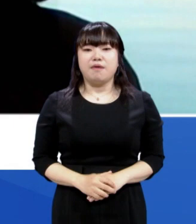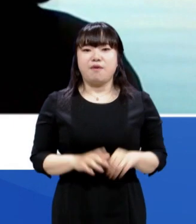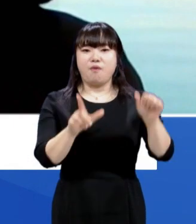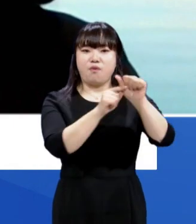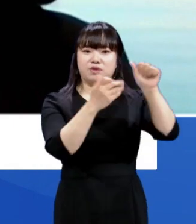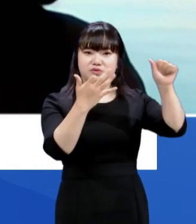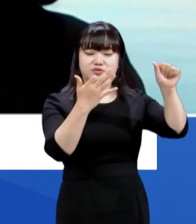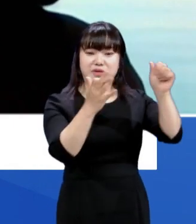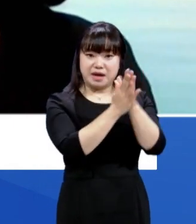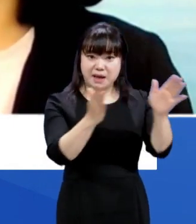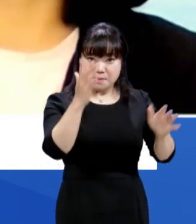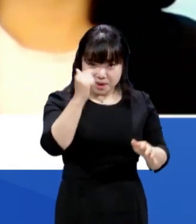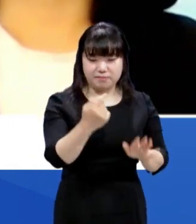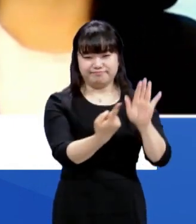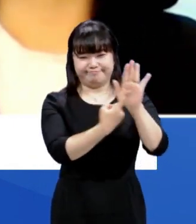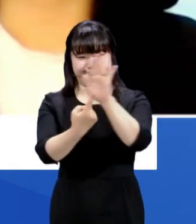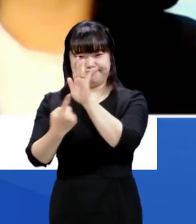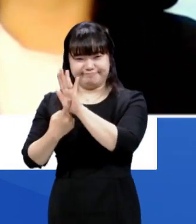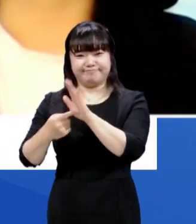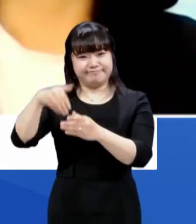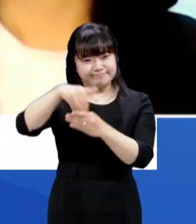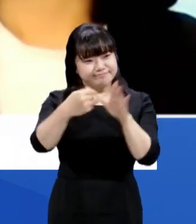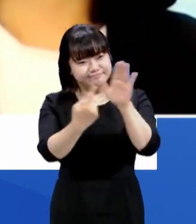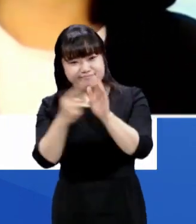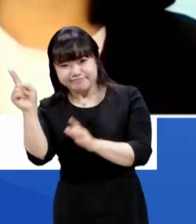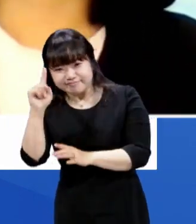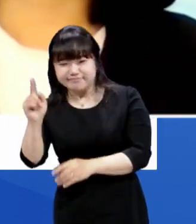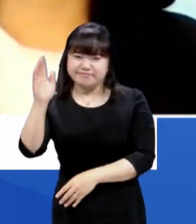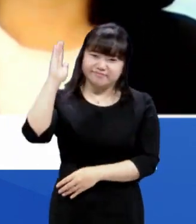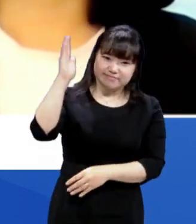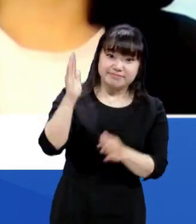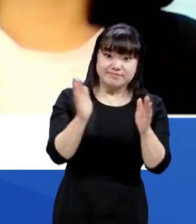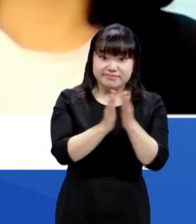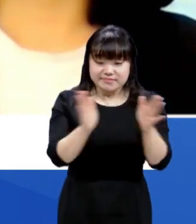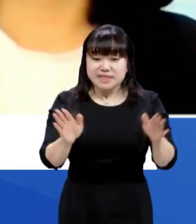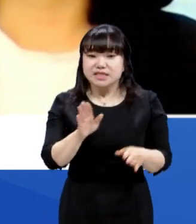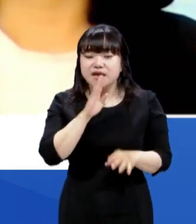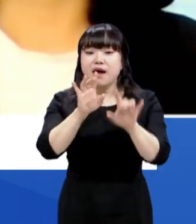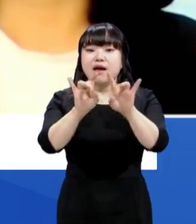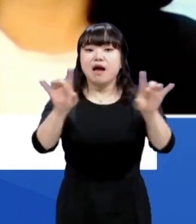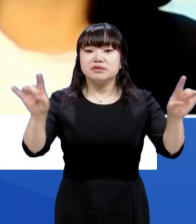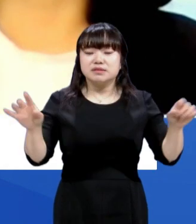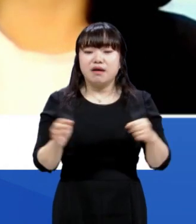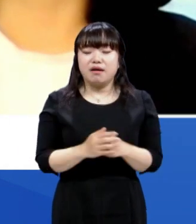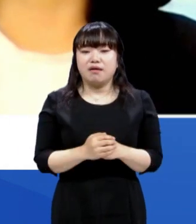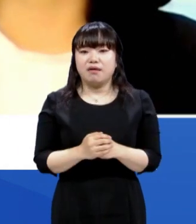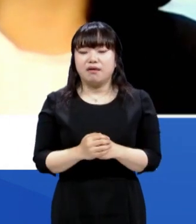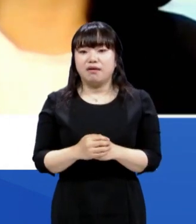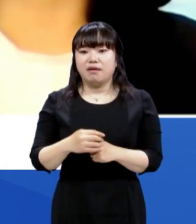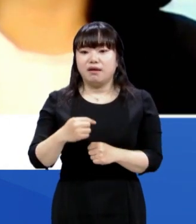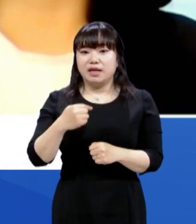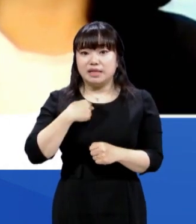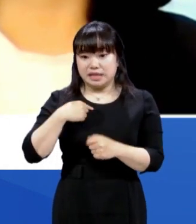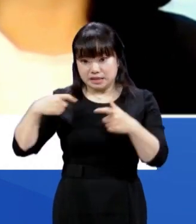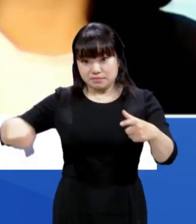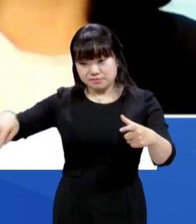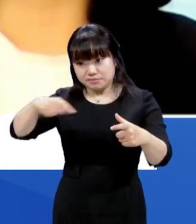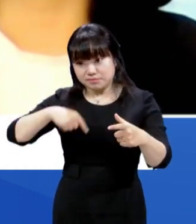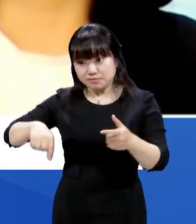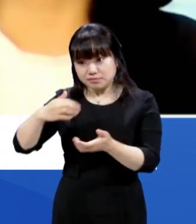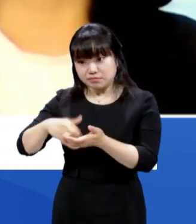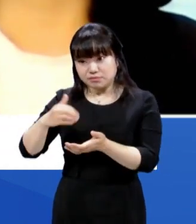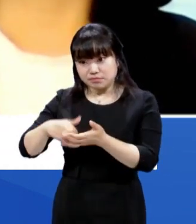19 일 부터 본격적인 선거운동 시작이 되어서 지금 현 이제 후보자들은 선거구 4 음원 동수 a 베인의